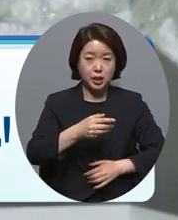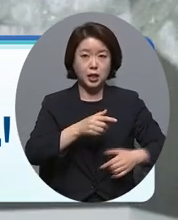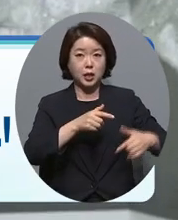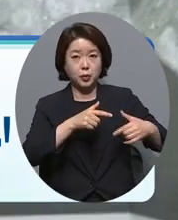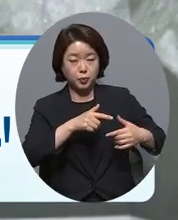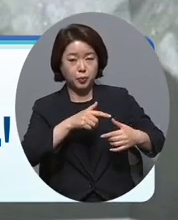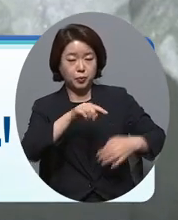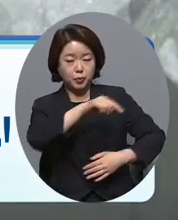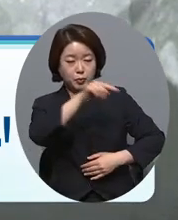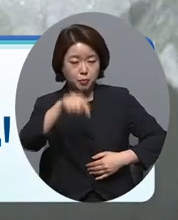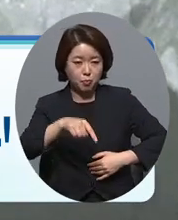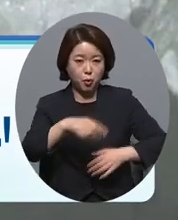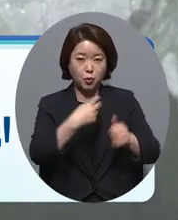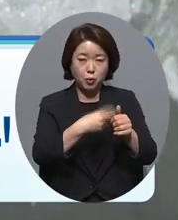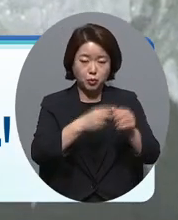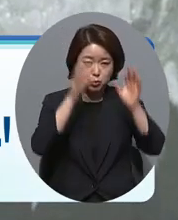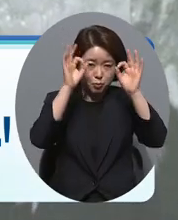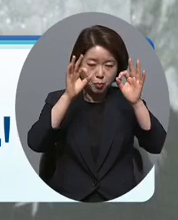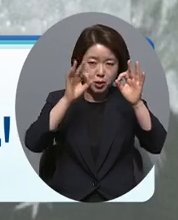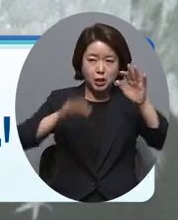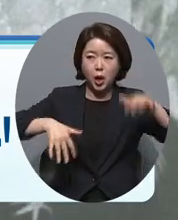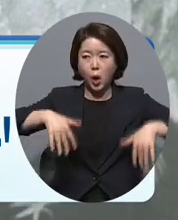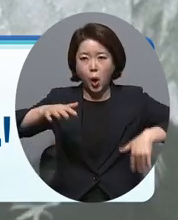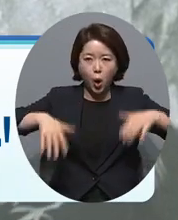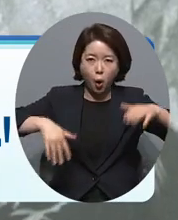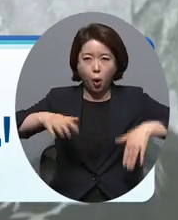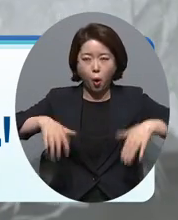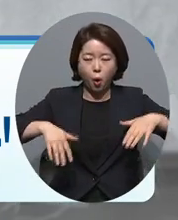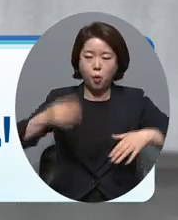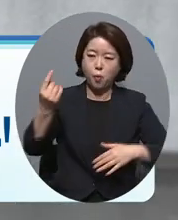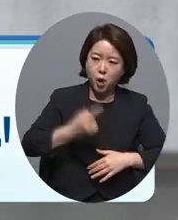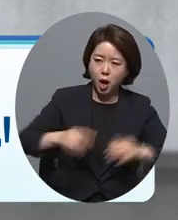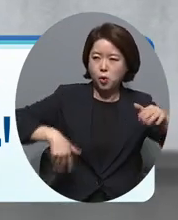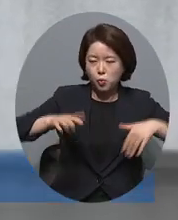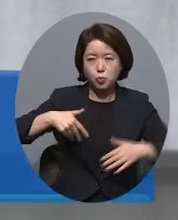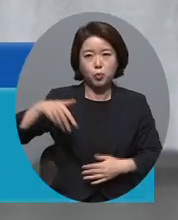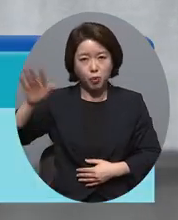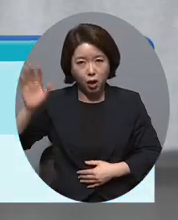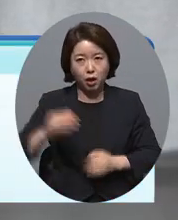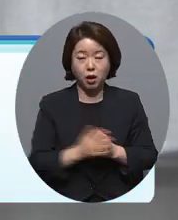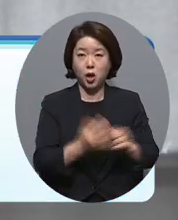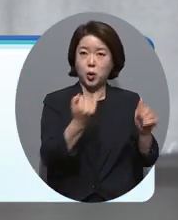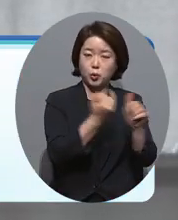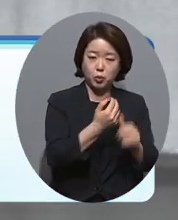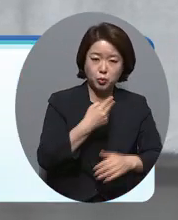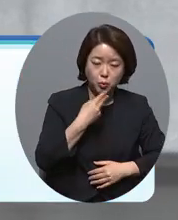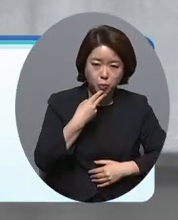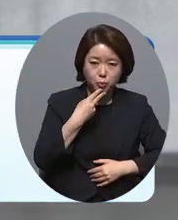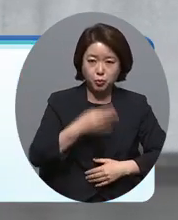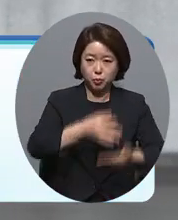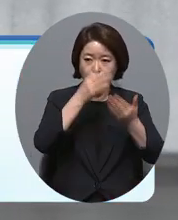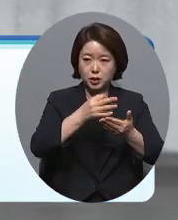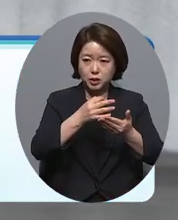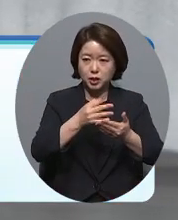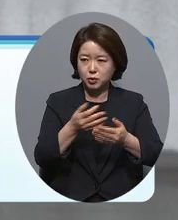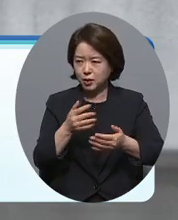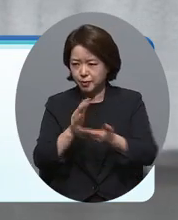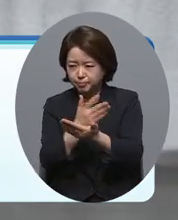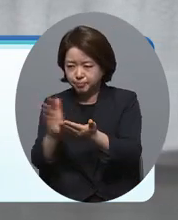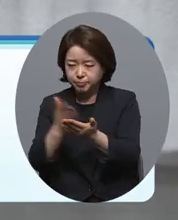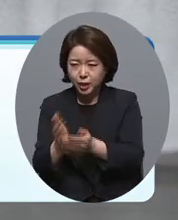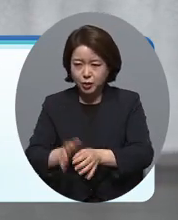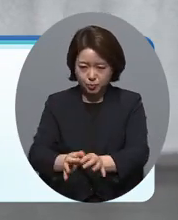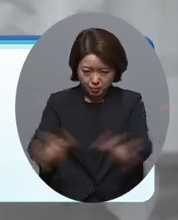공술에 공수고 뭐 이런게 이제 우리가 떠오르는 장면이 결혼도 안 했죠 그다음에 재산도 여기저기 다 기부하고